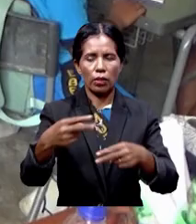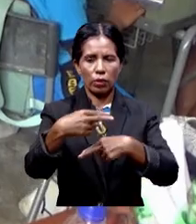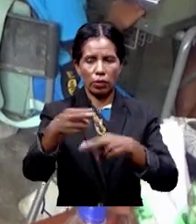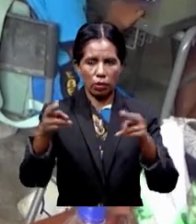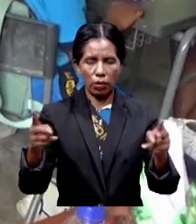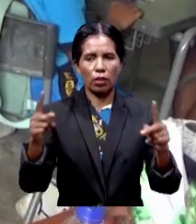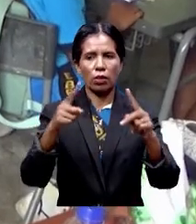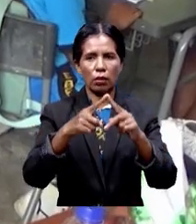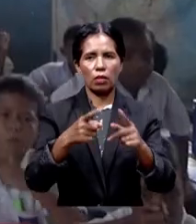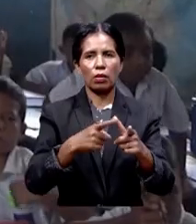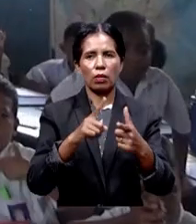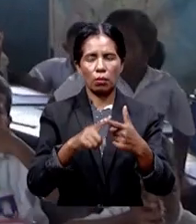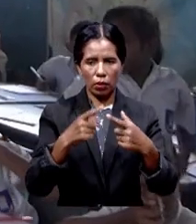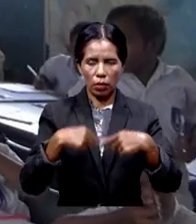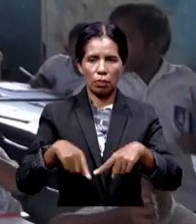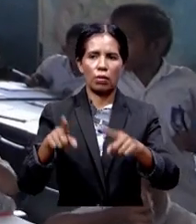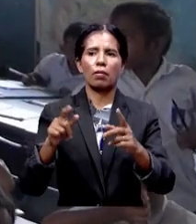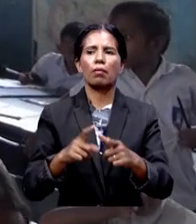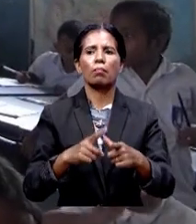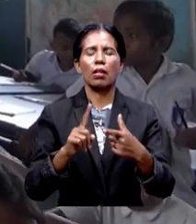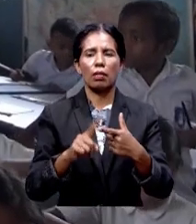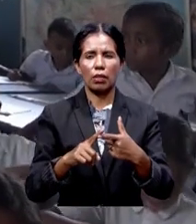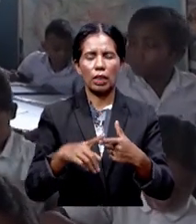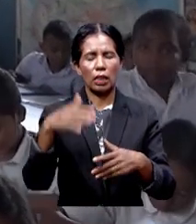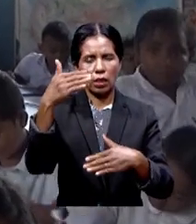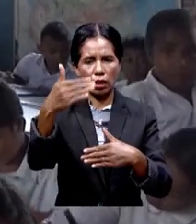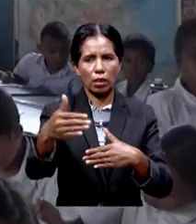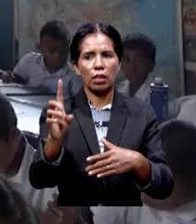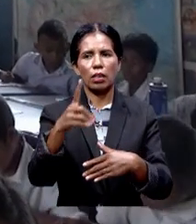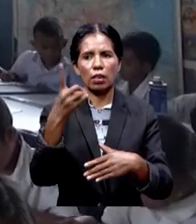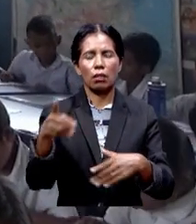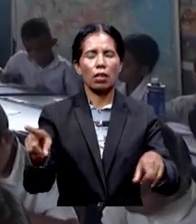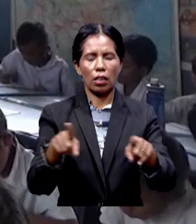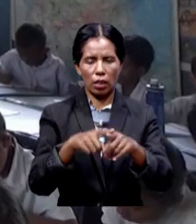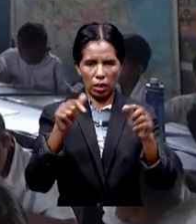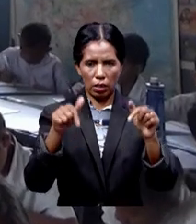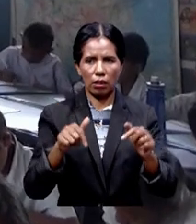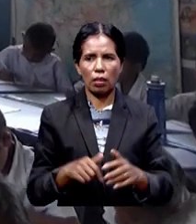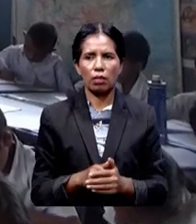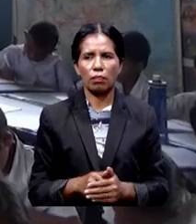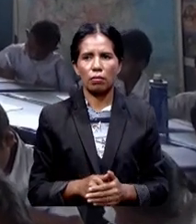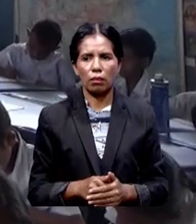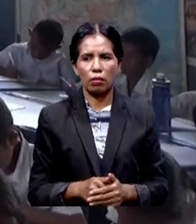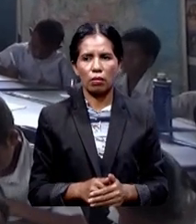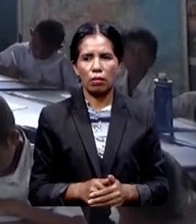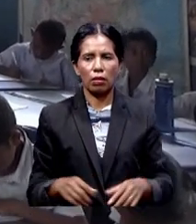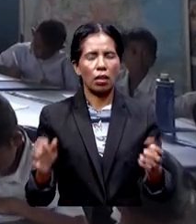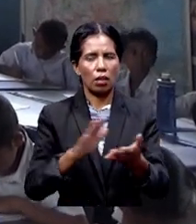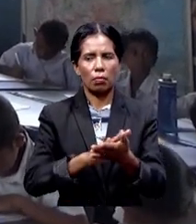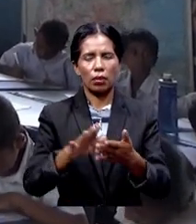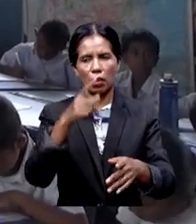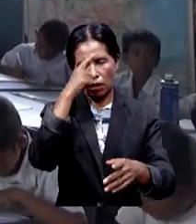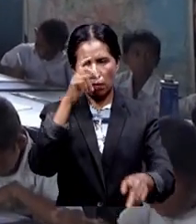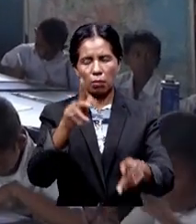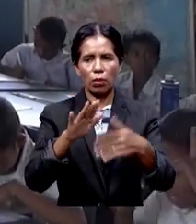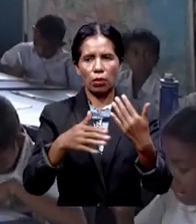ia liur depois mo foi insai Mai pe iha liur neva da desan mai hanesan di. Hanesan la limpeza tama komunidade ko tuho